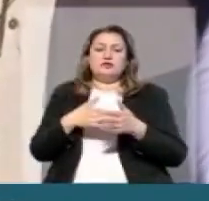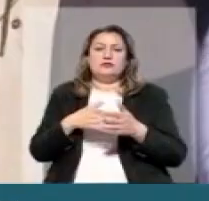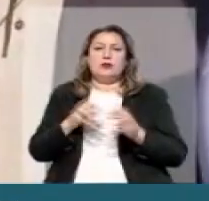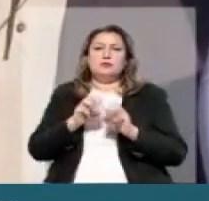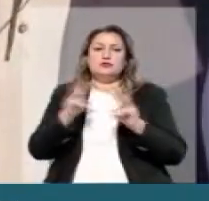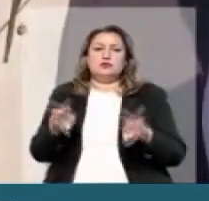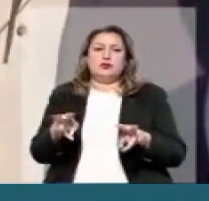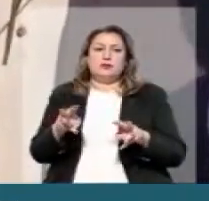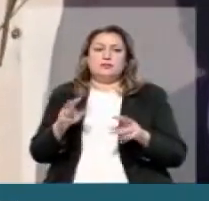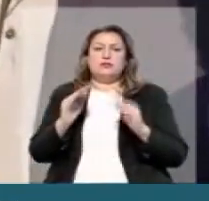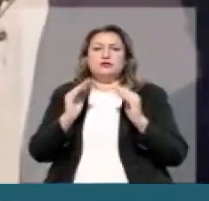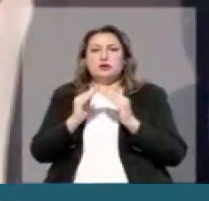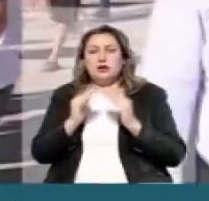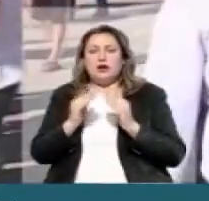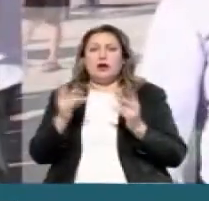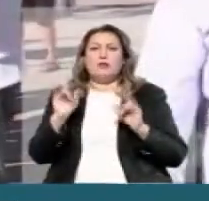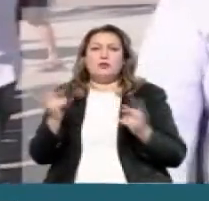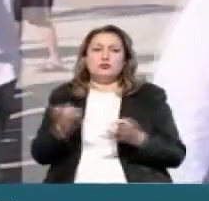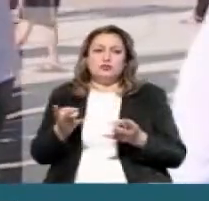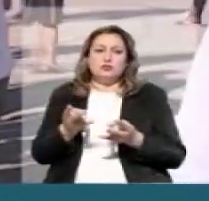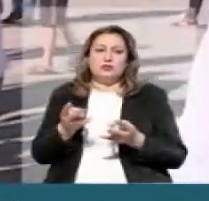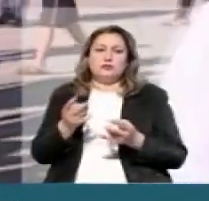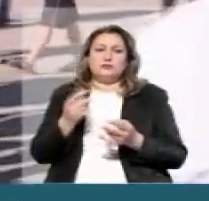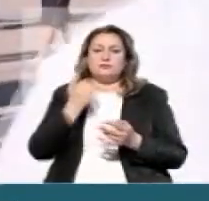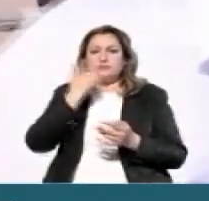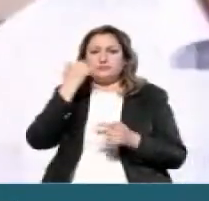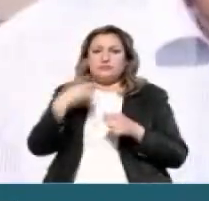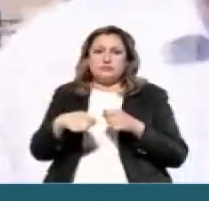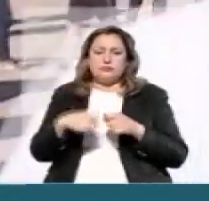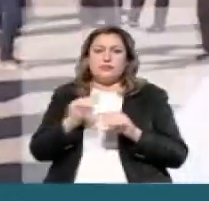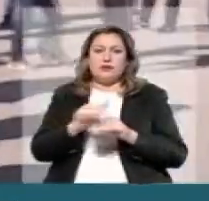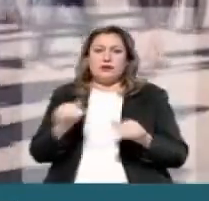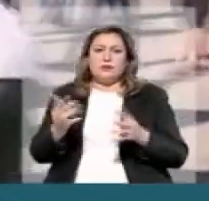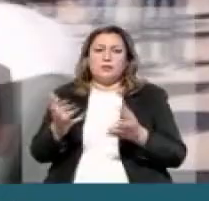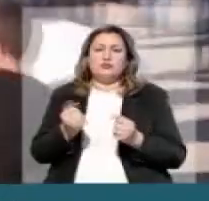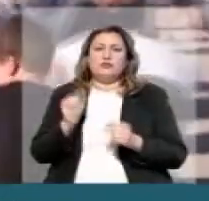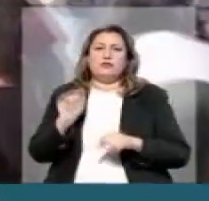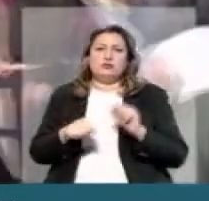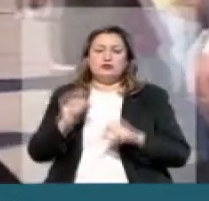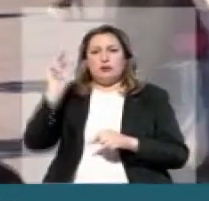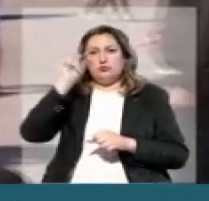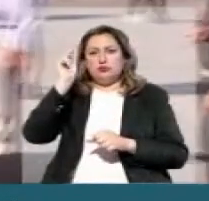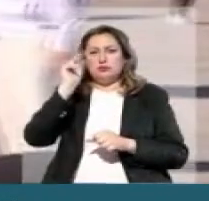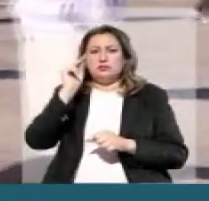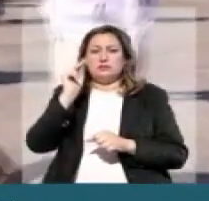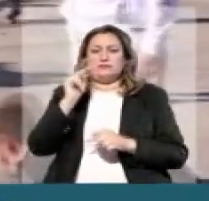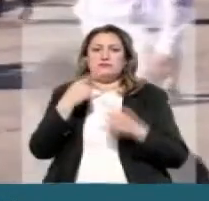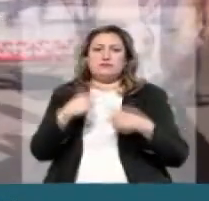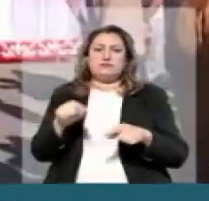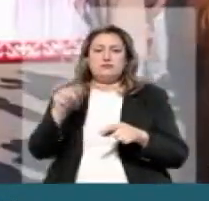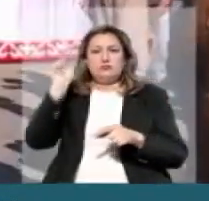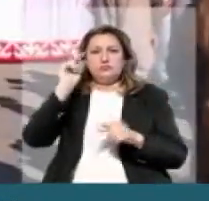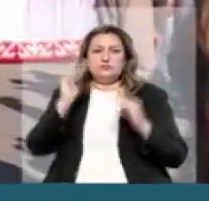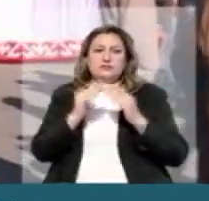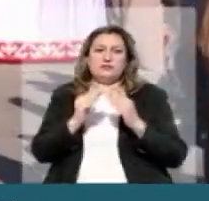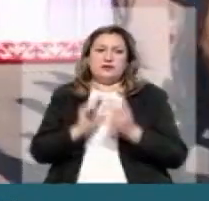алмай отырғандар жұмыспен қамтылса, білім аламын деген жастарды оқыту жағы да қарастырылады. Оған ел қазынасынан бір тиын да